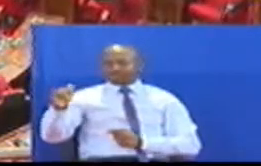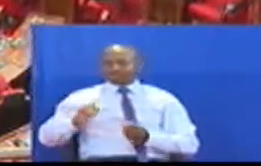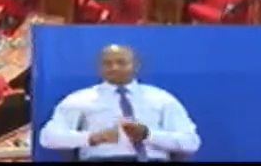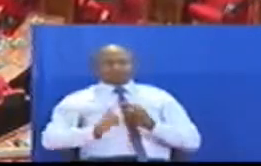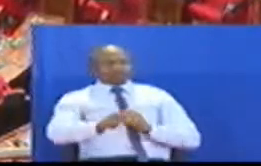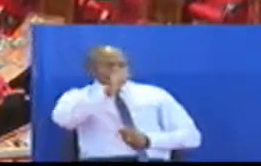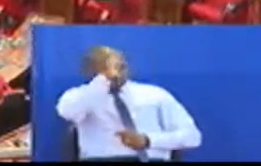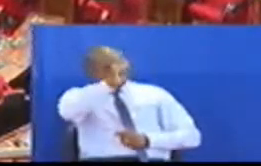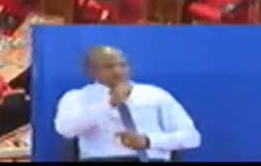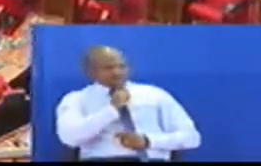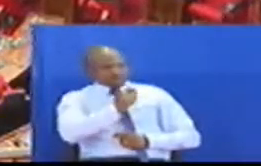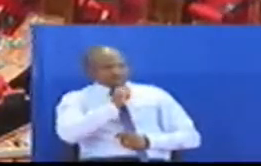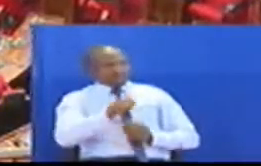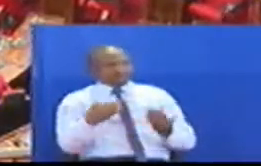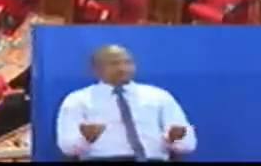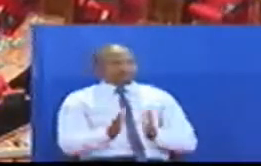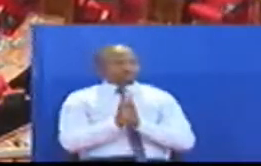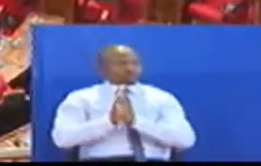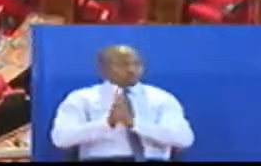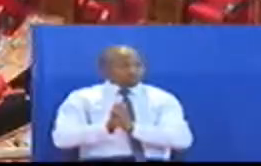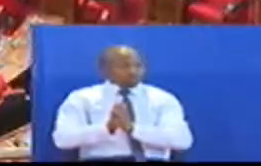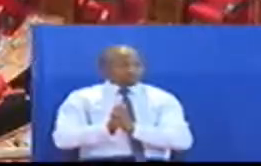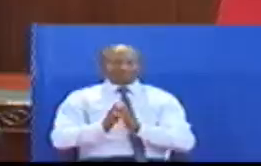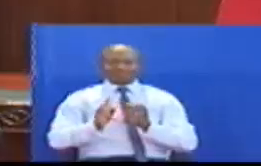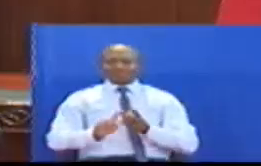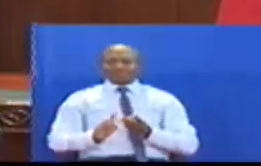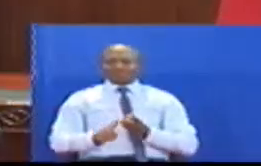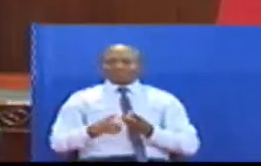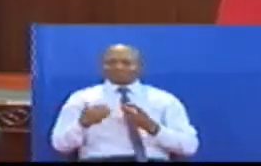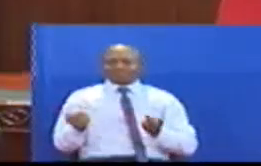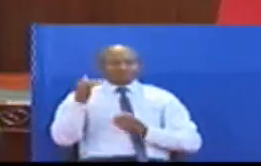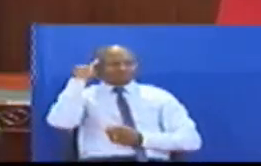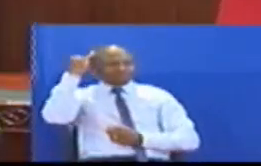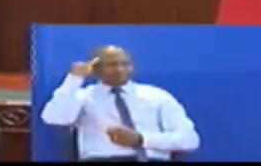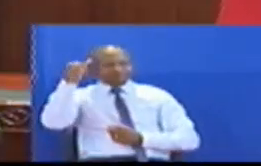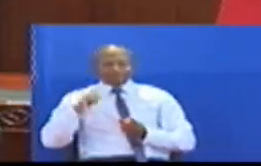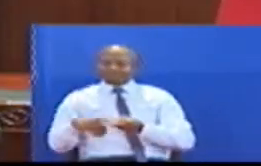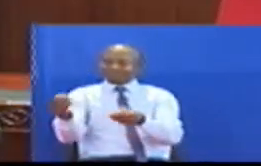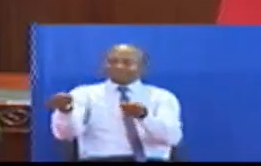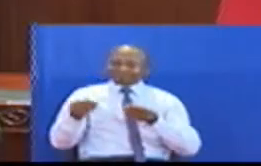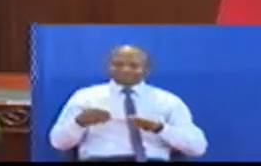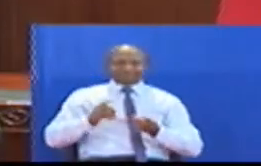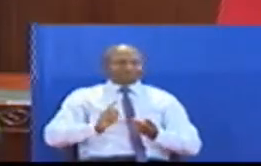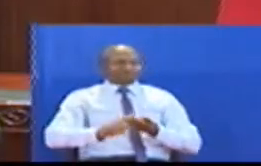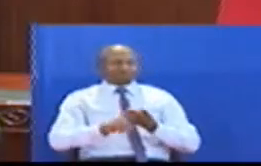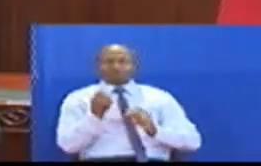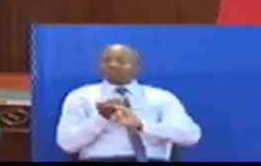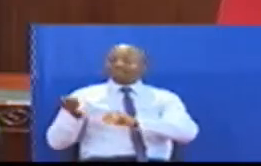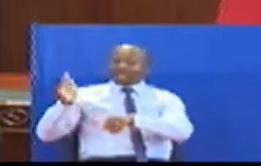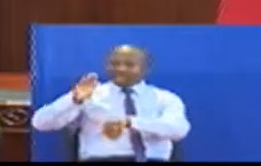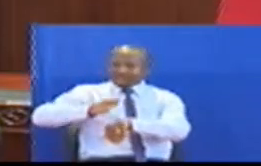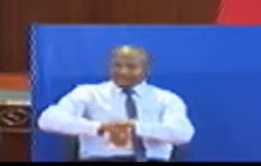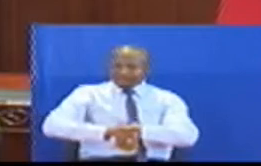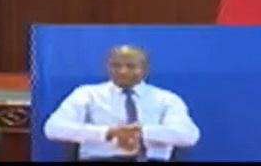Mheshimiwa Spika, kwanza nakushukuru sana kwa kwa ushauri huu ambao umeotoa wa kitaalamu kweli